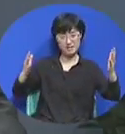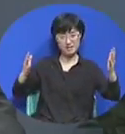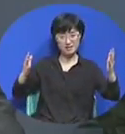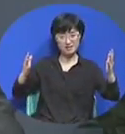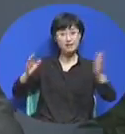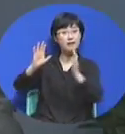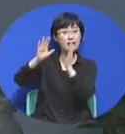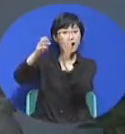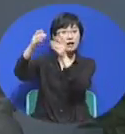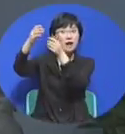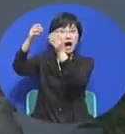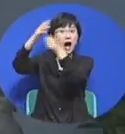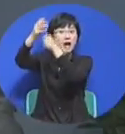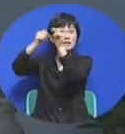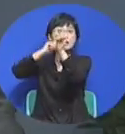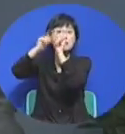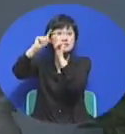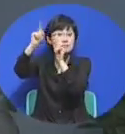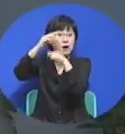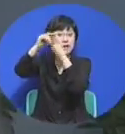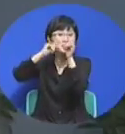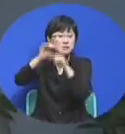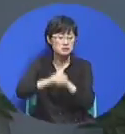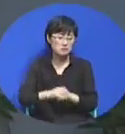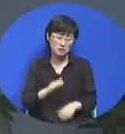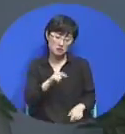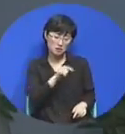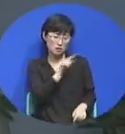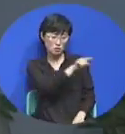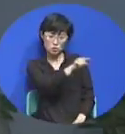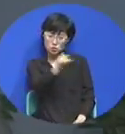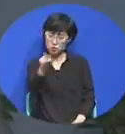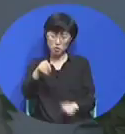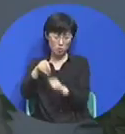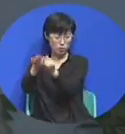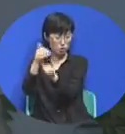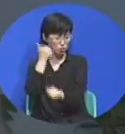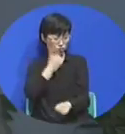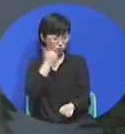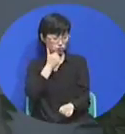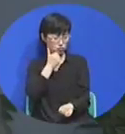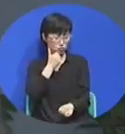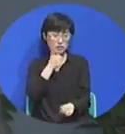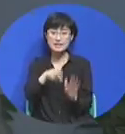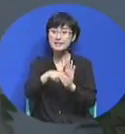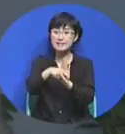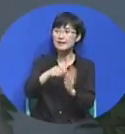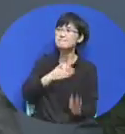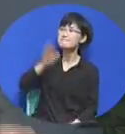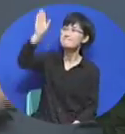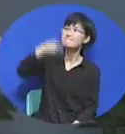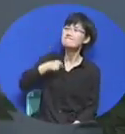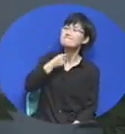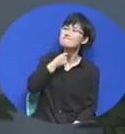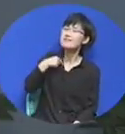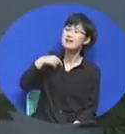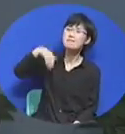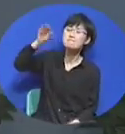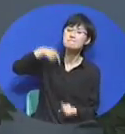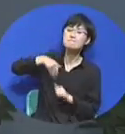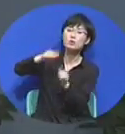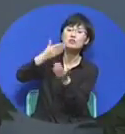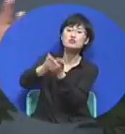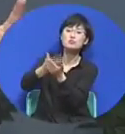asks whom shall I send? 그때 이사야가 나를 보내소서. At that time Isaiah replies here I am send me. 이사야가